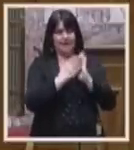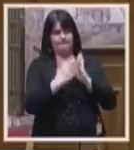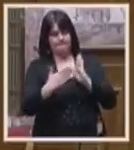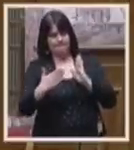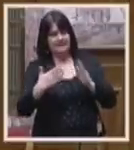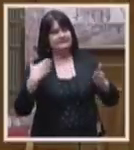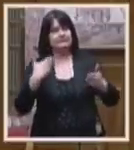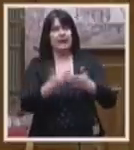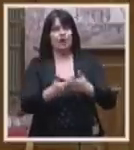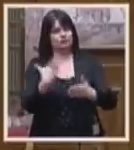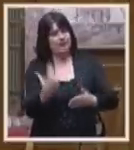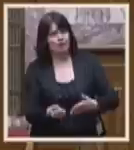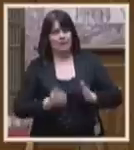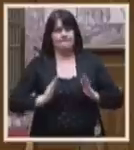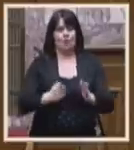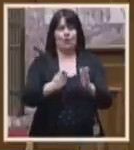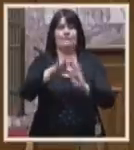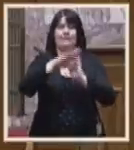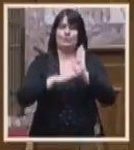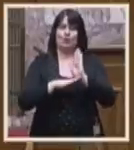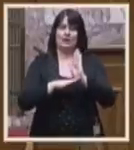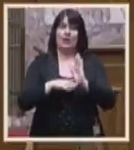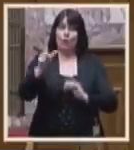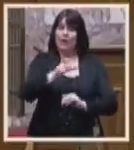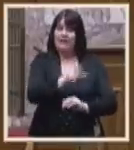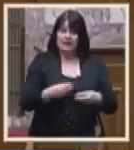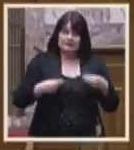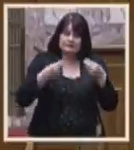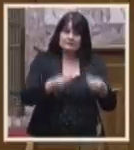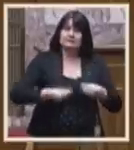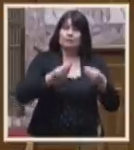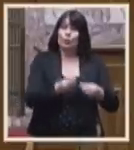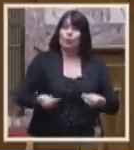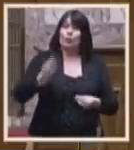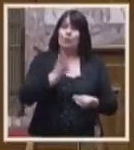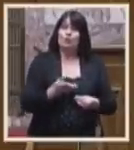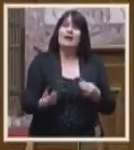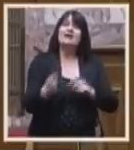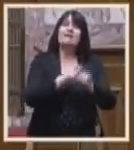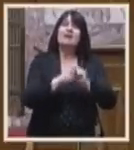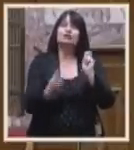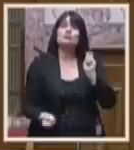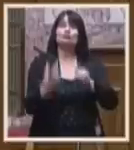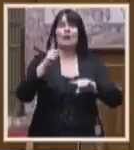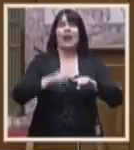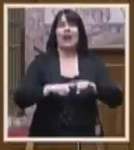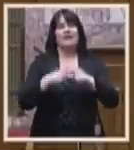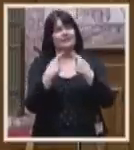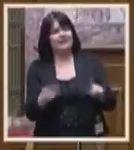τέλος. Ας δώσουμε τον καλύτερο μας εαυτό για να δημιουργήσουμε μια νέα Ελλάδα, μια διαφορετική